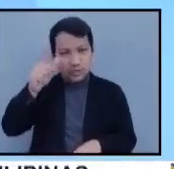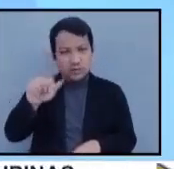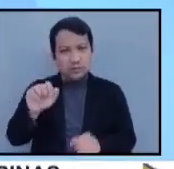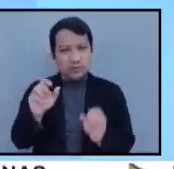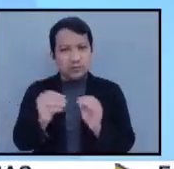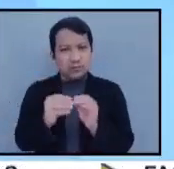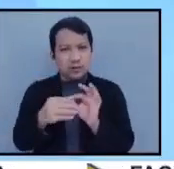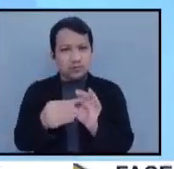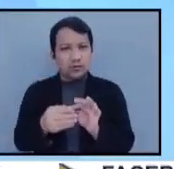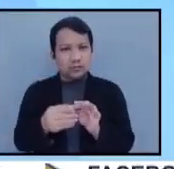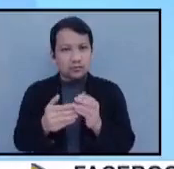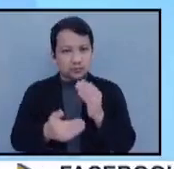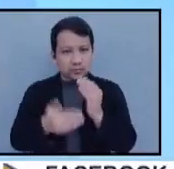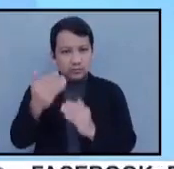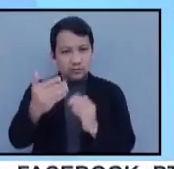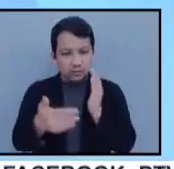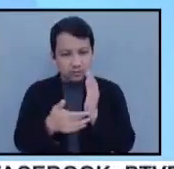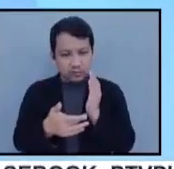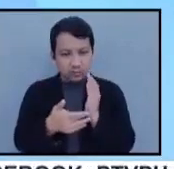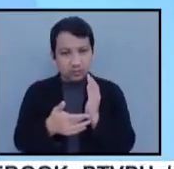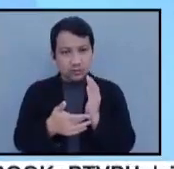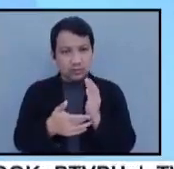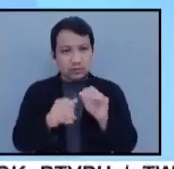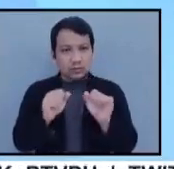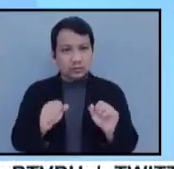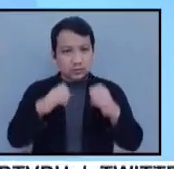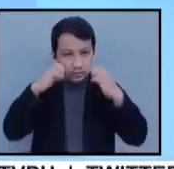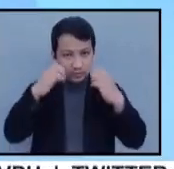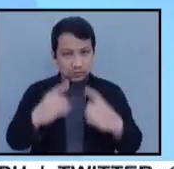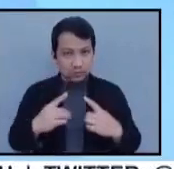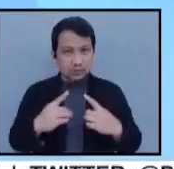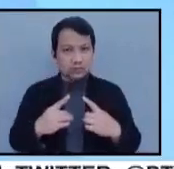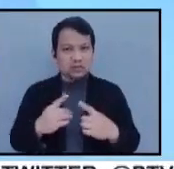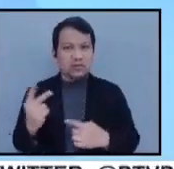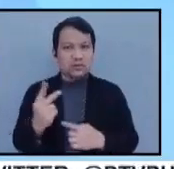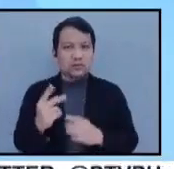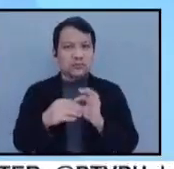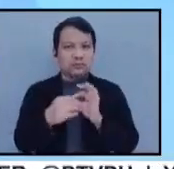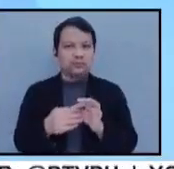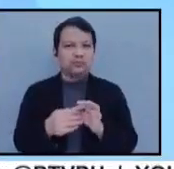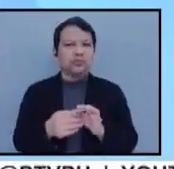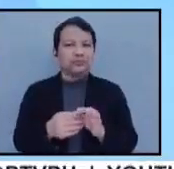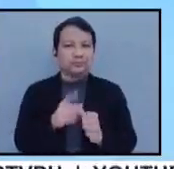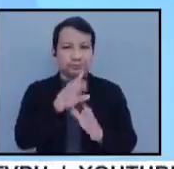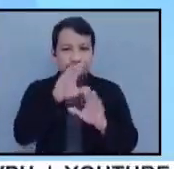teknolohiya, cybersecurity at edukasyon. Dahil dyan, naniniwala ang Pangulo na